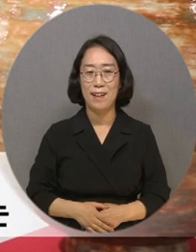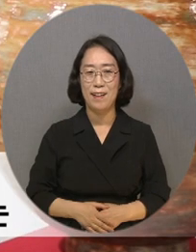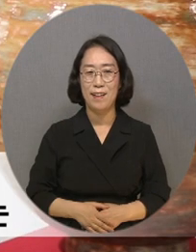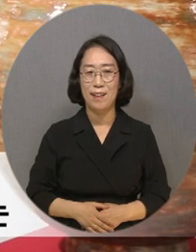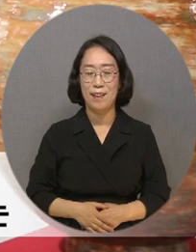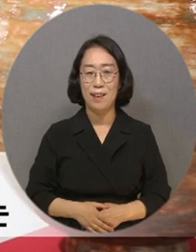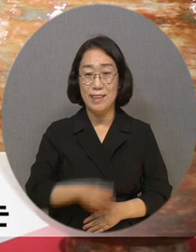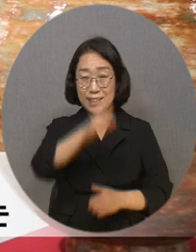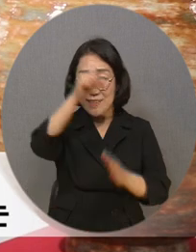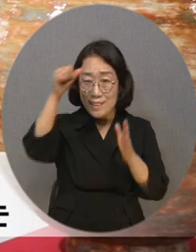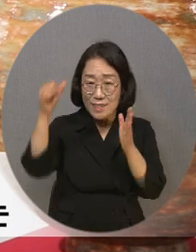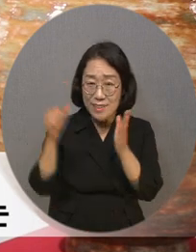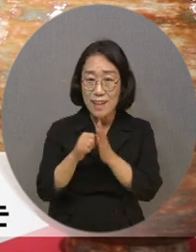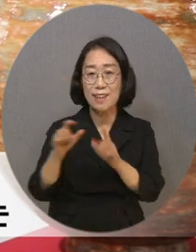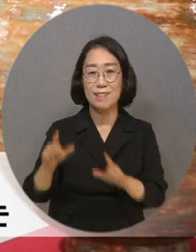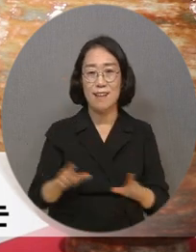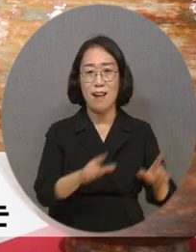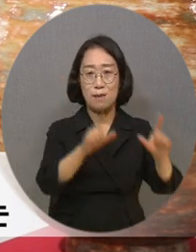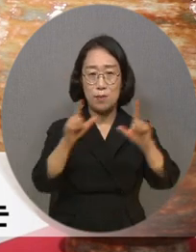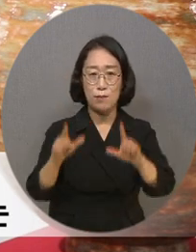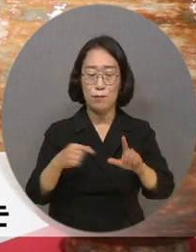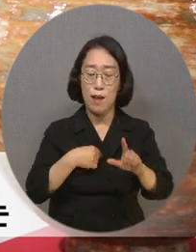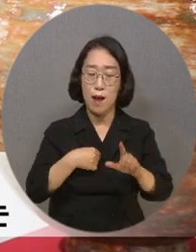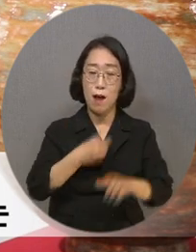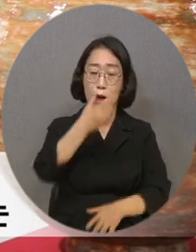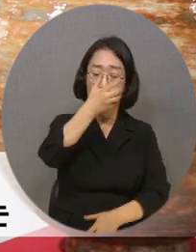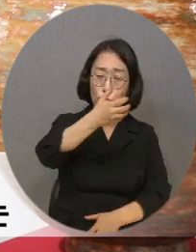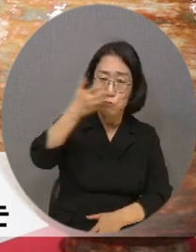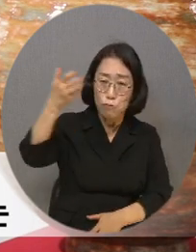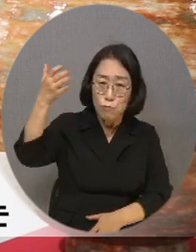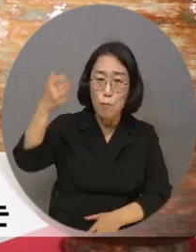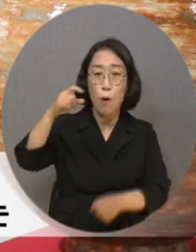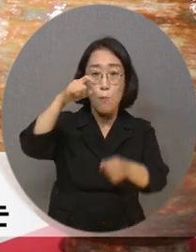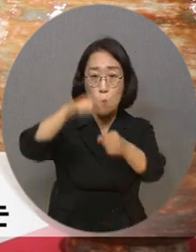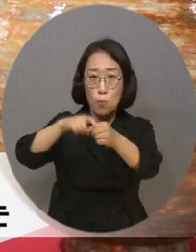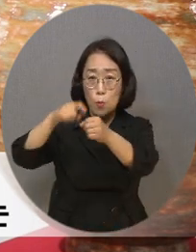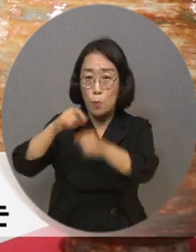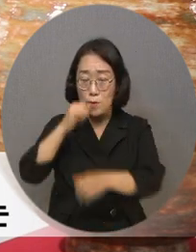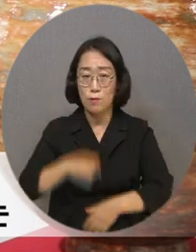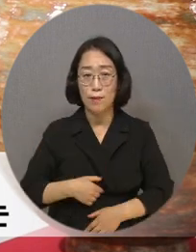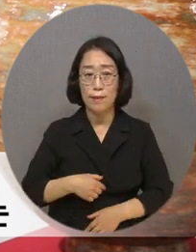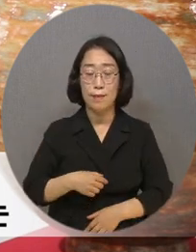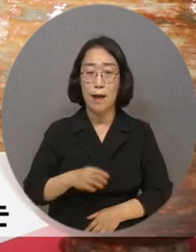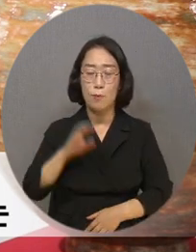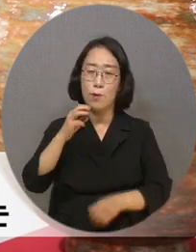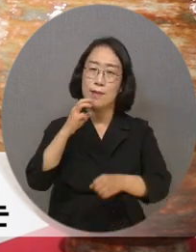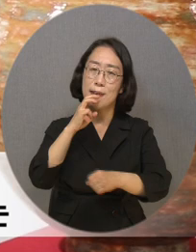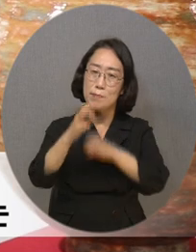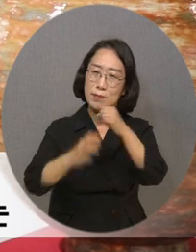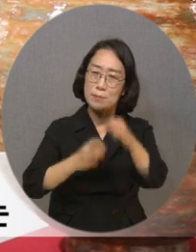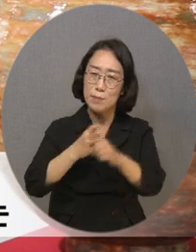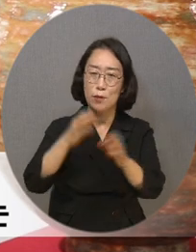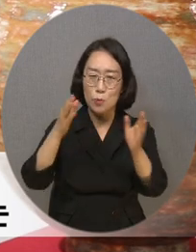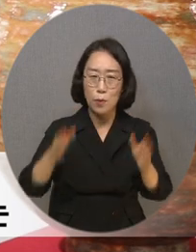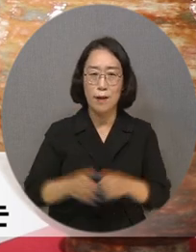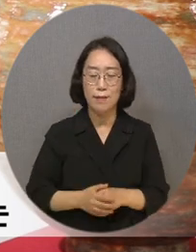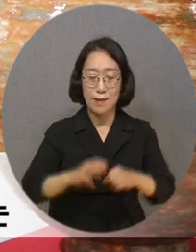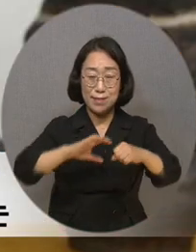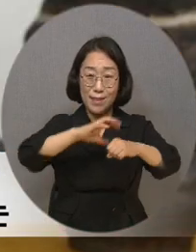누구나 인생을 살아가면서 자기가 가지고 있는 꿈이 있겠죠. 저는 앞으로 남은 30년 동안 세계